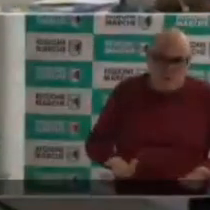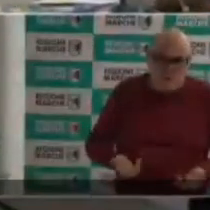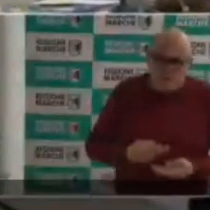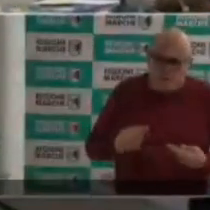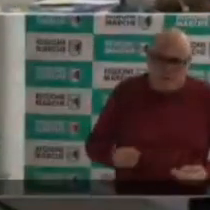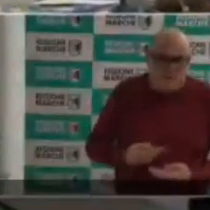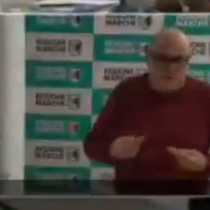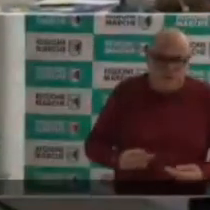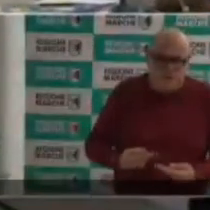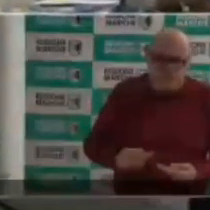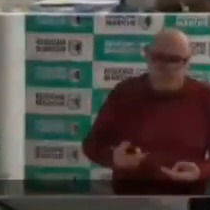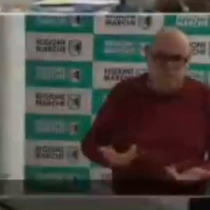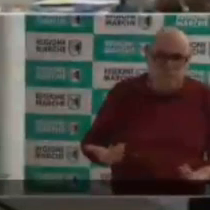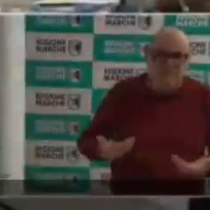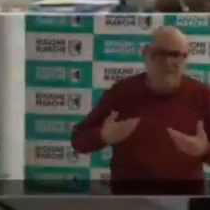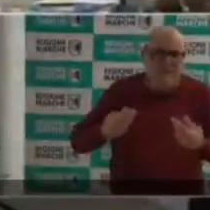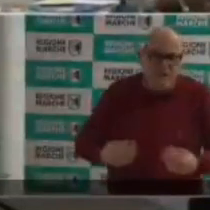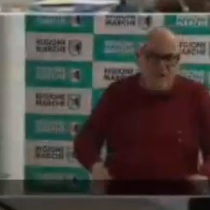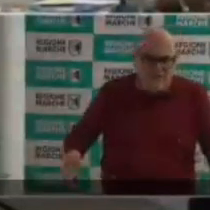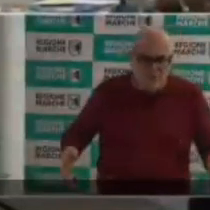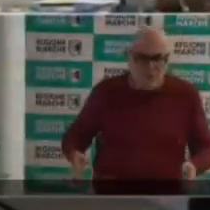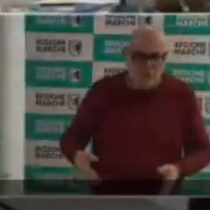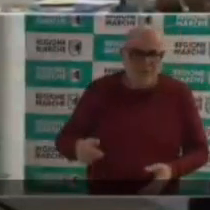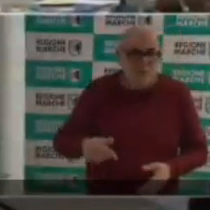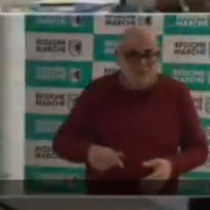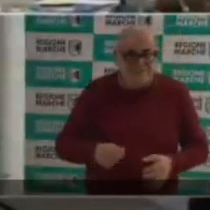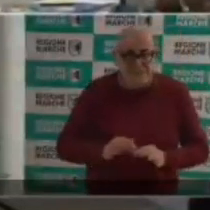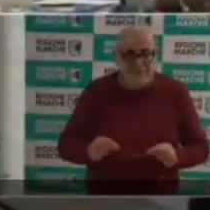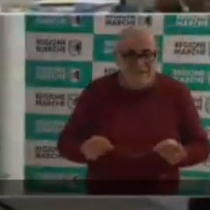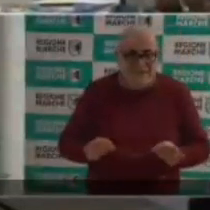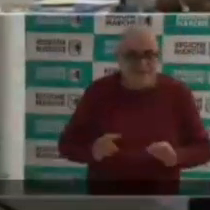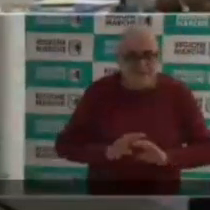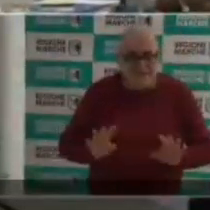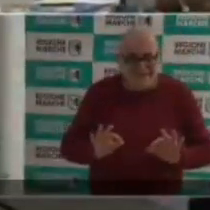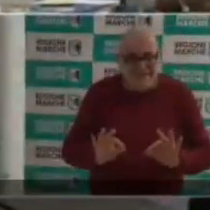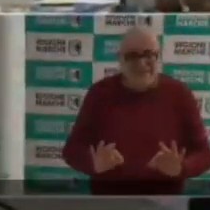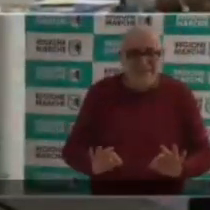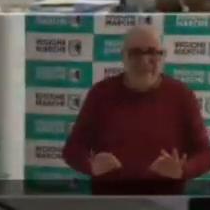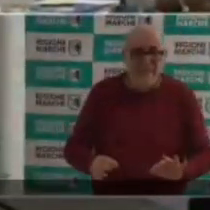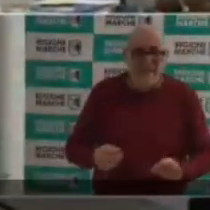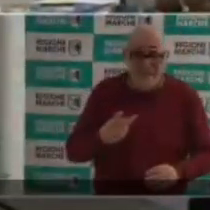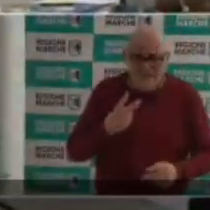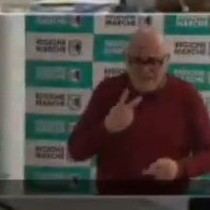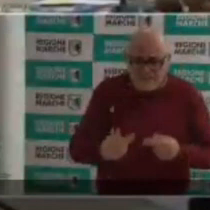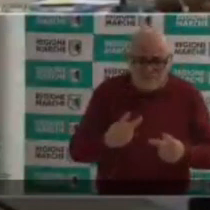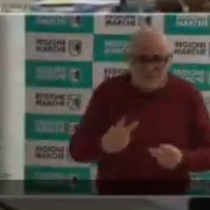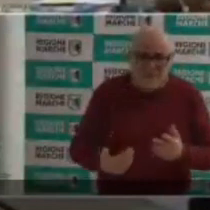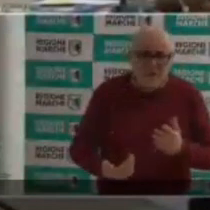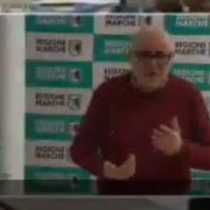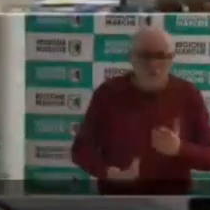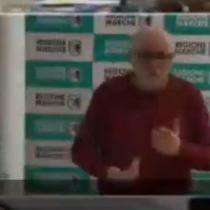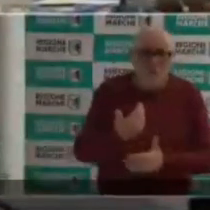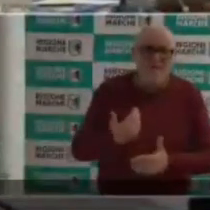settore, una risposta. E la pandemia ha fatto emergere anche nuovi tipi di povertà, povertà educativa,